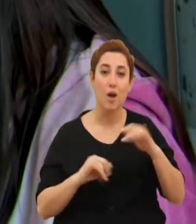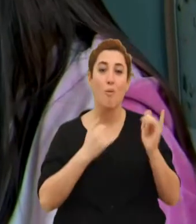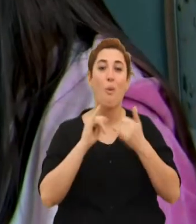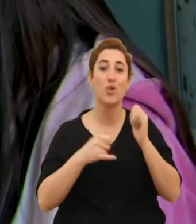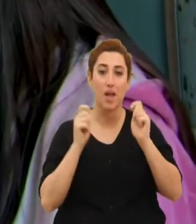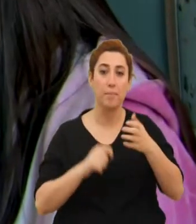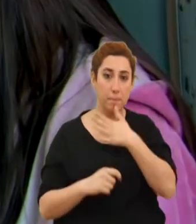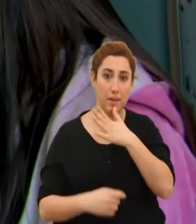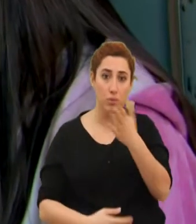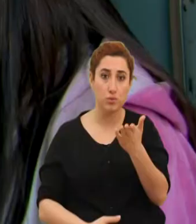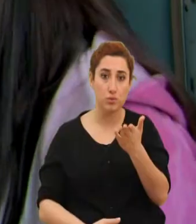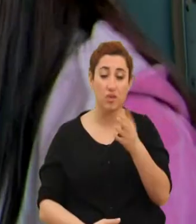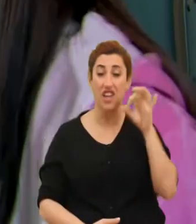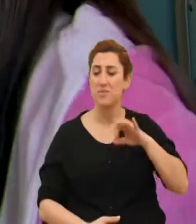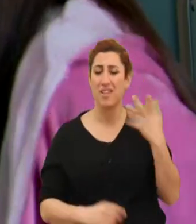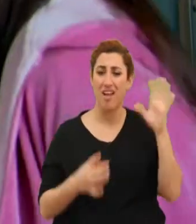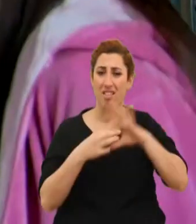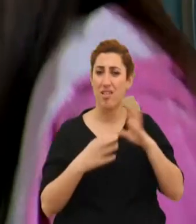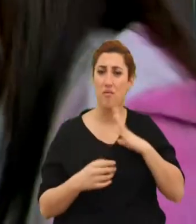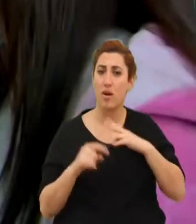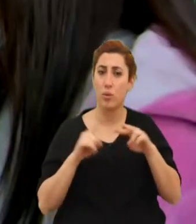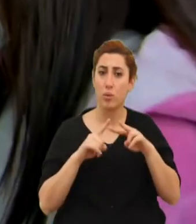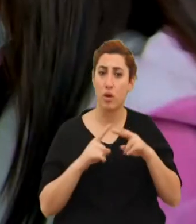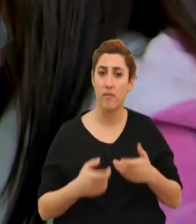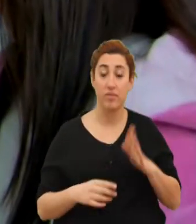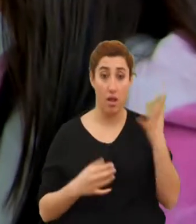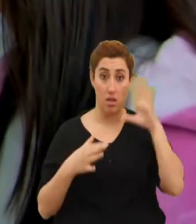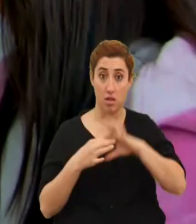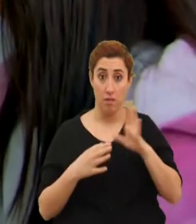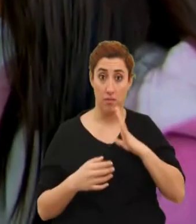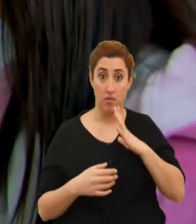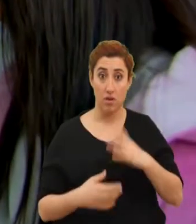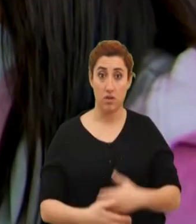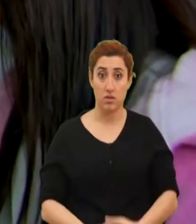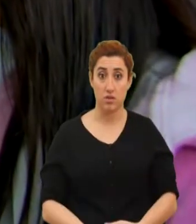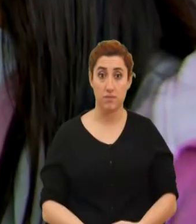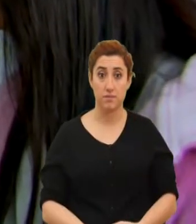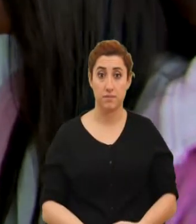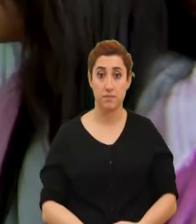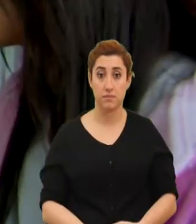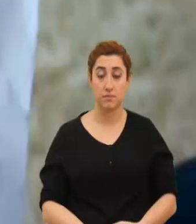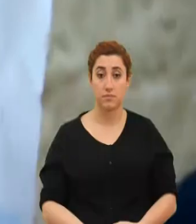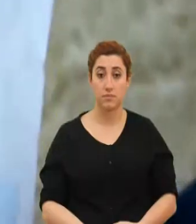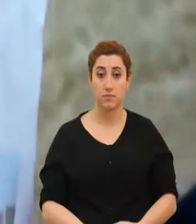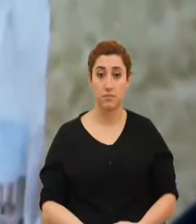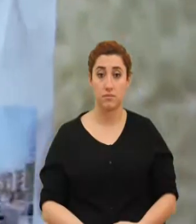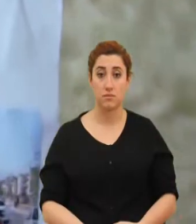bırakıp oyunculuk yaptığını biliyorsun. Ya şimdi ne alakası var Nurhan? Ne mi alakası var?